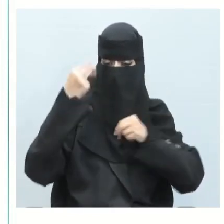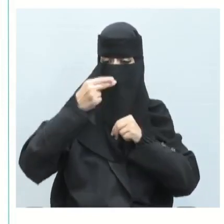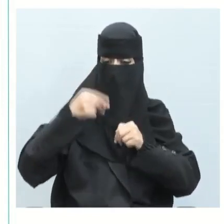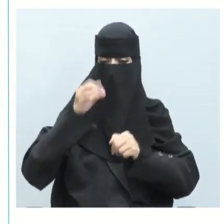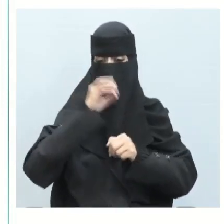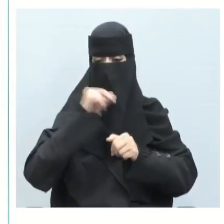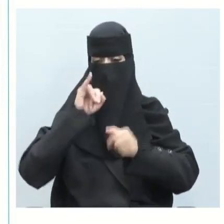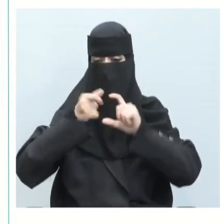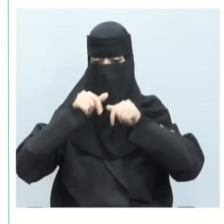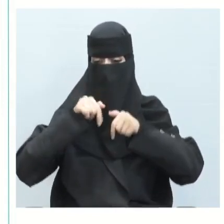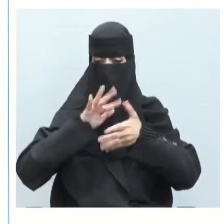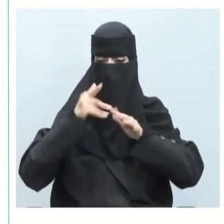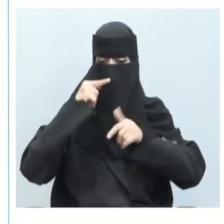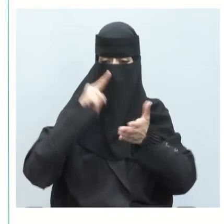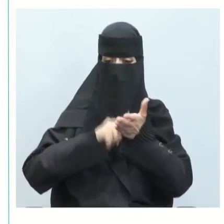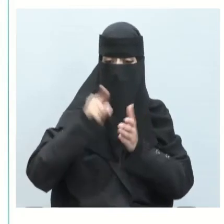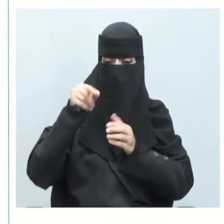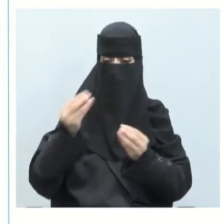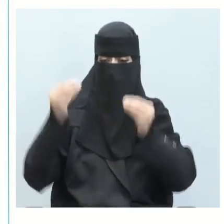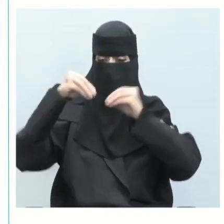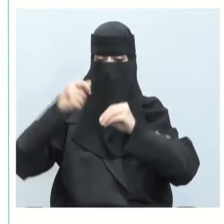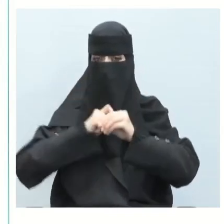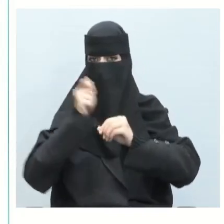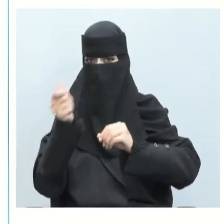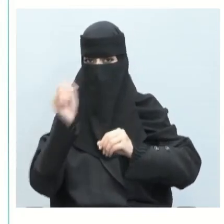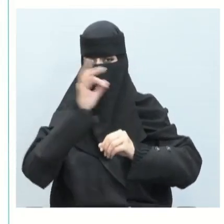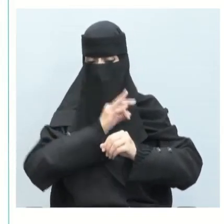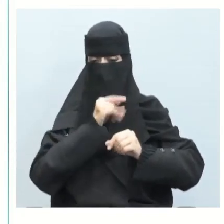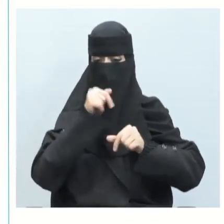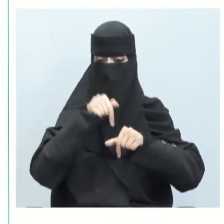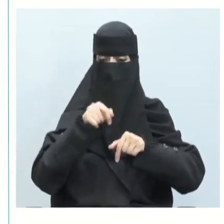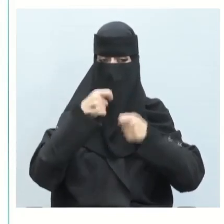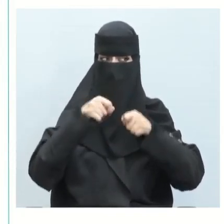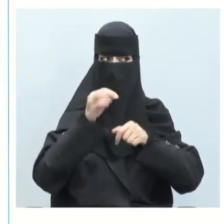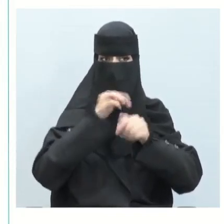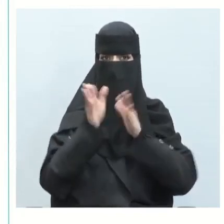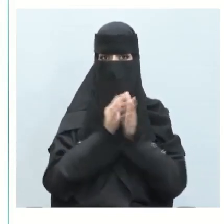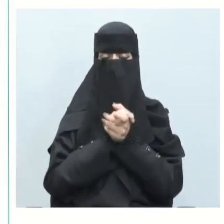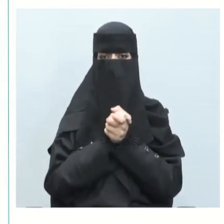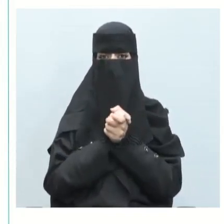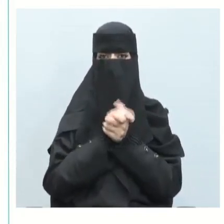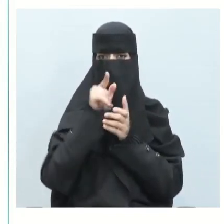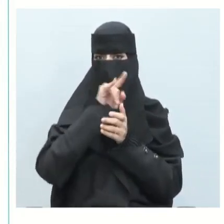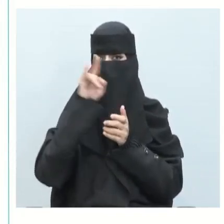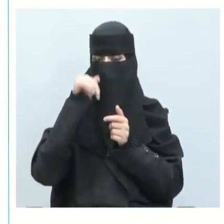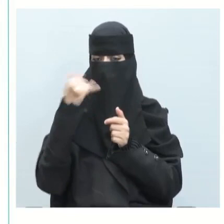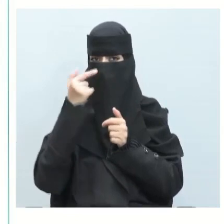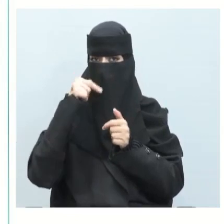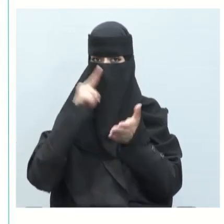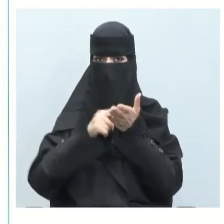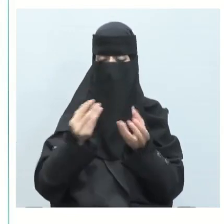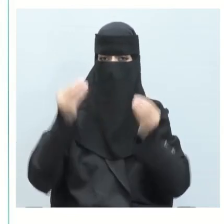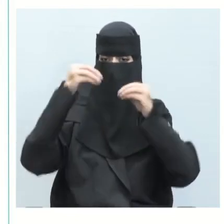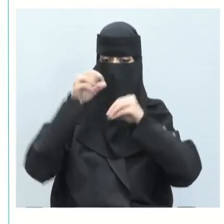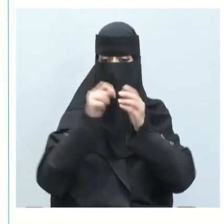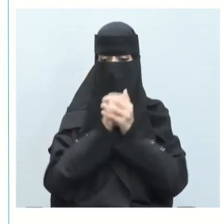ربح للمنظم ويمكن ان تعني زياده الارباح او زياده الايرادات زياده الارباح وليس بالضروره ان تعني زياده